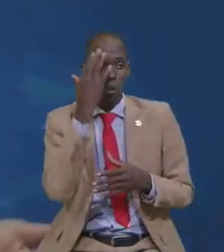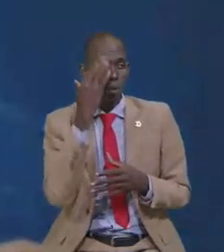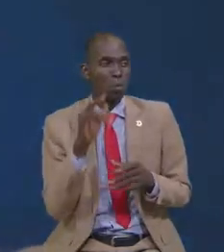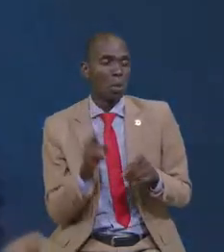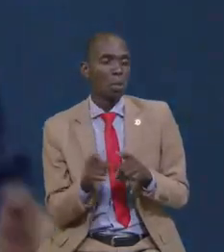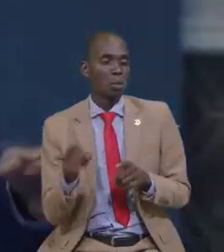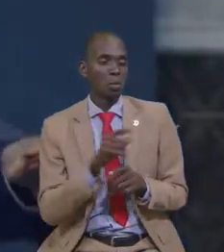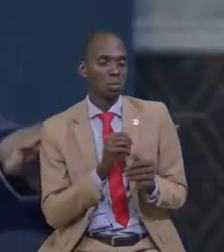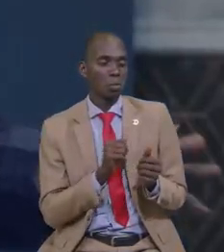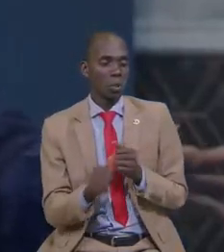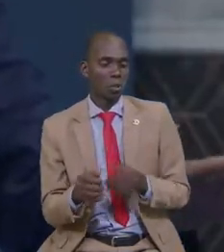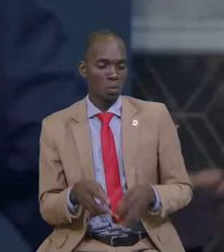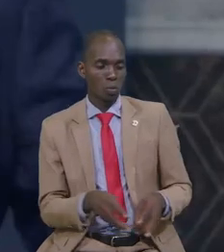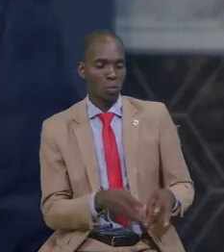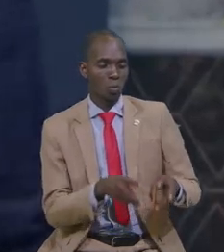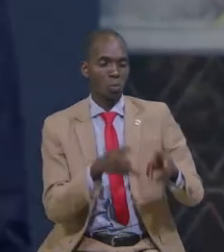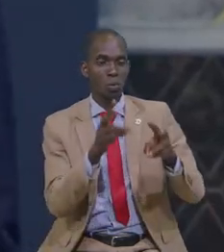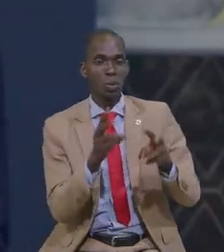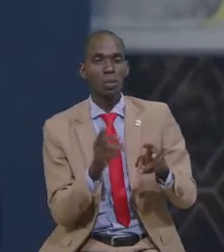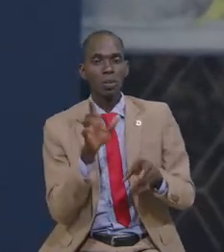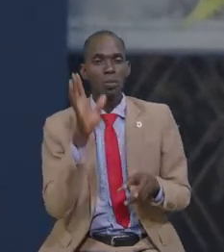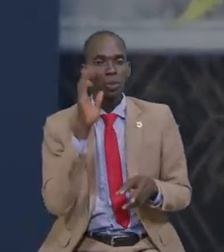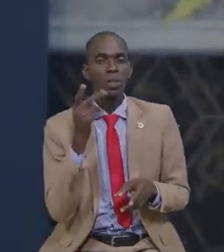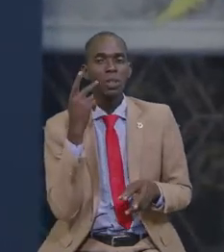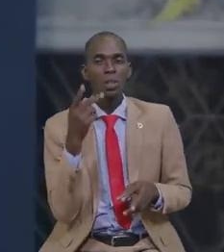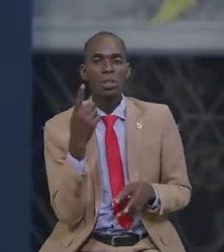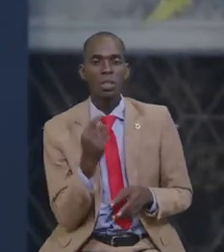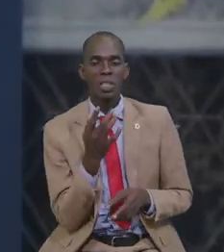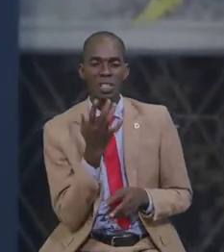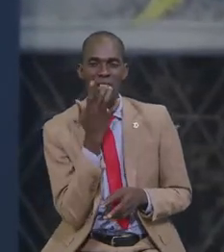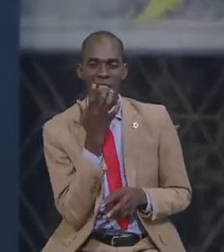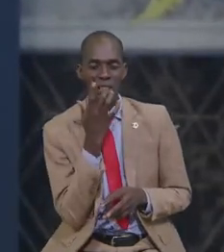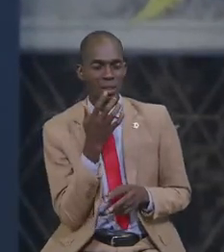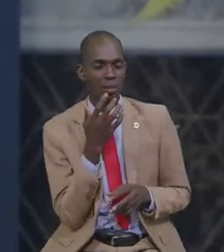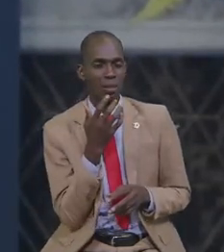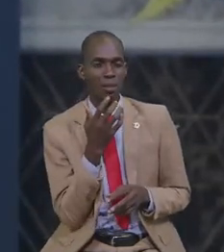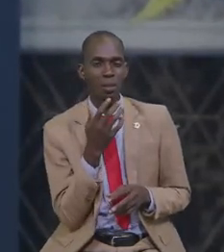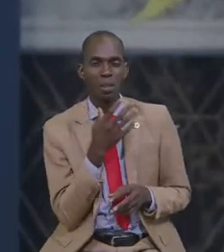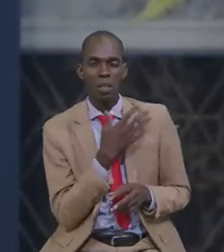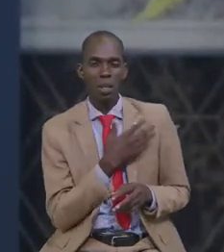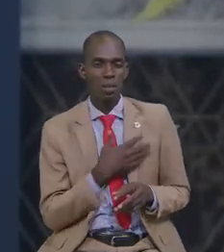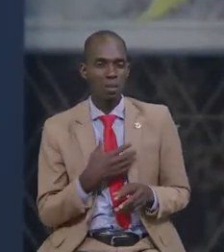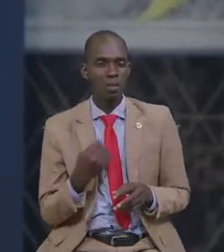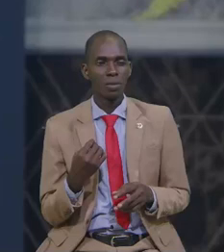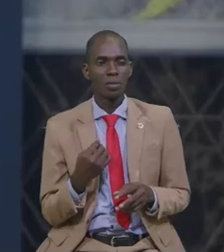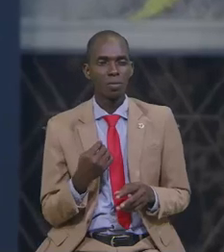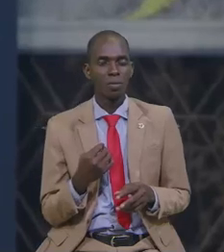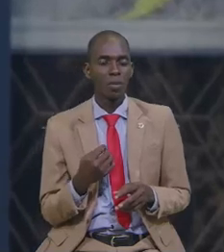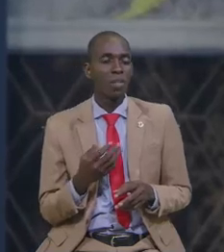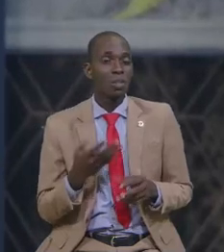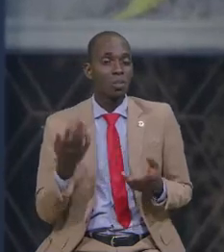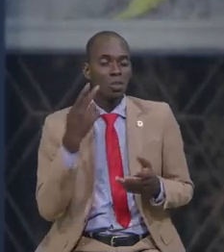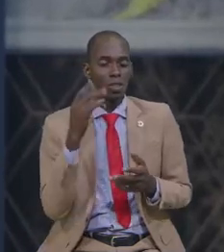lorsque tu passes par le bord de la voie, alors